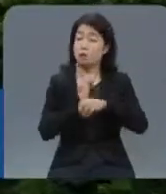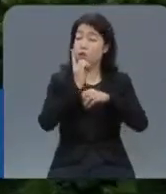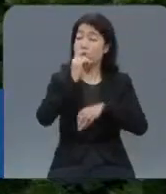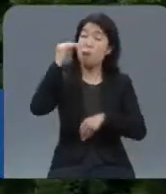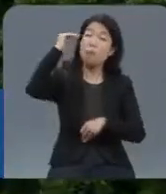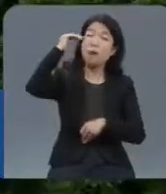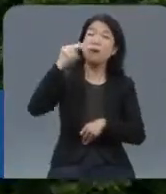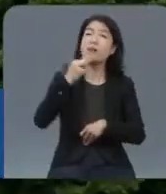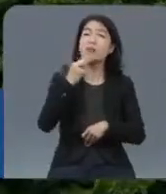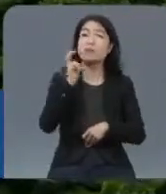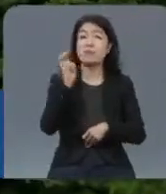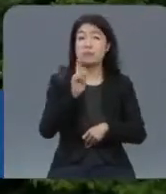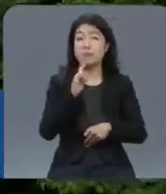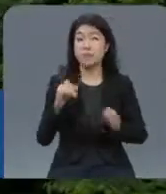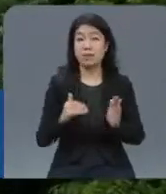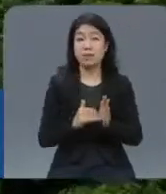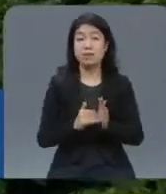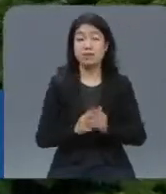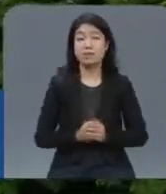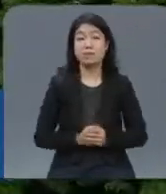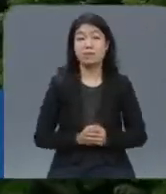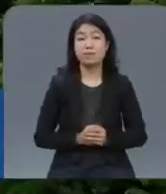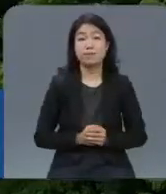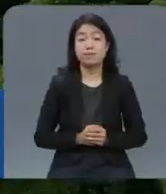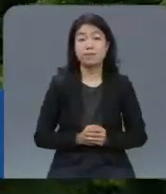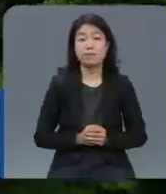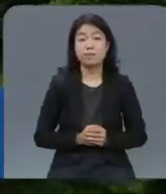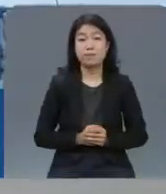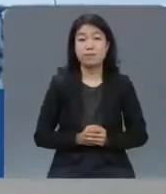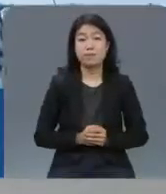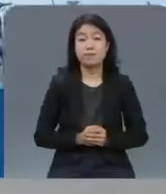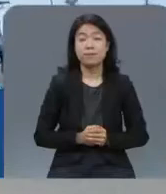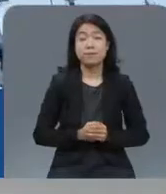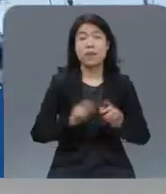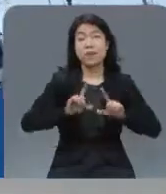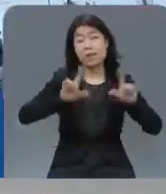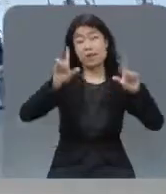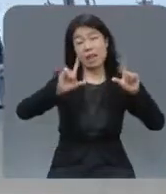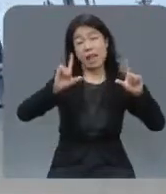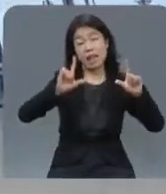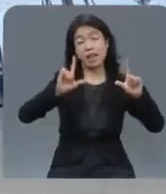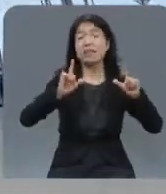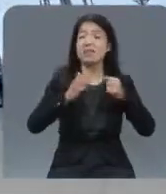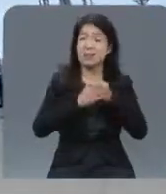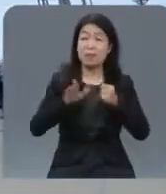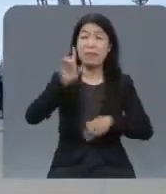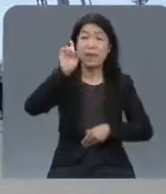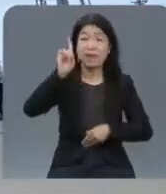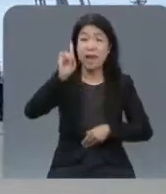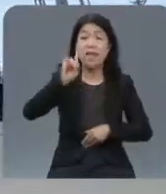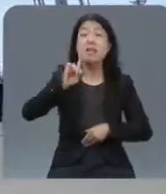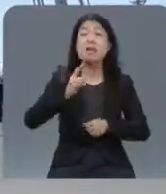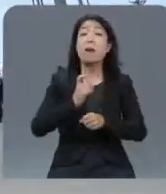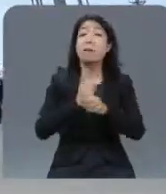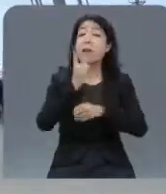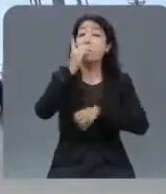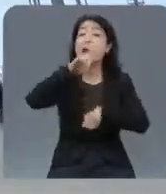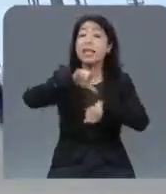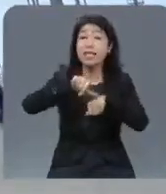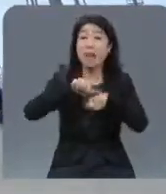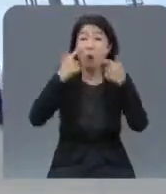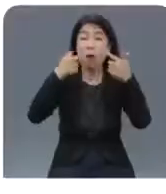정도는 아닌 것으로 예상했습니다 화기 정통부는 기상 편수 돌 고리에서 내일 최종 발사 시각을